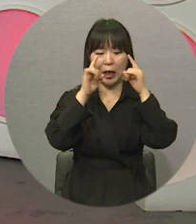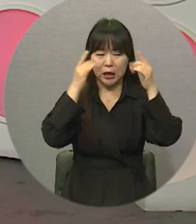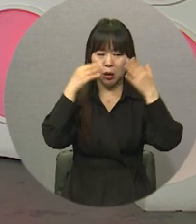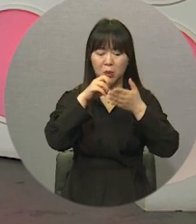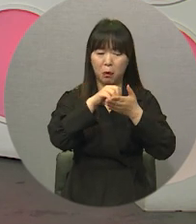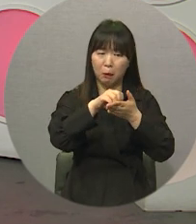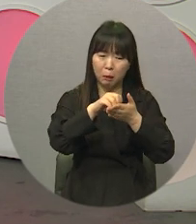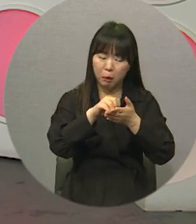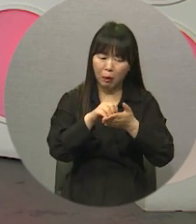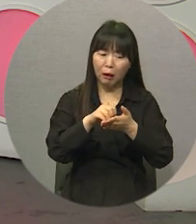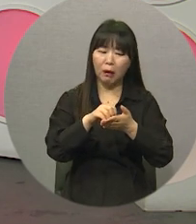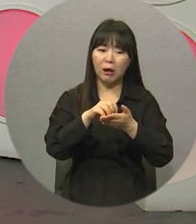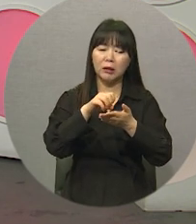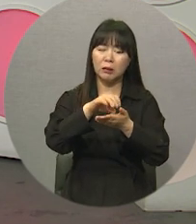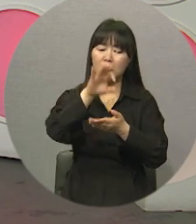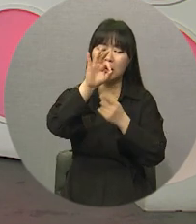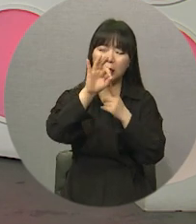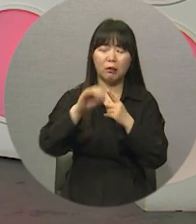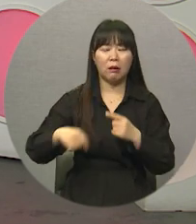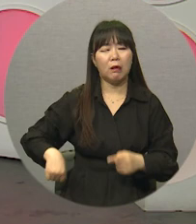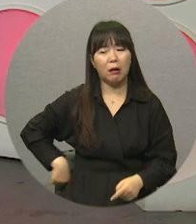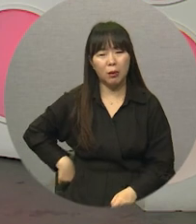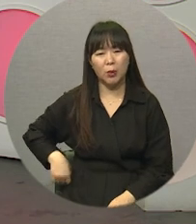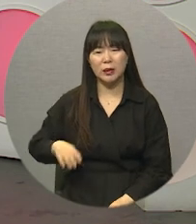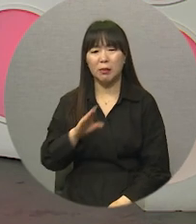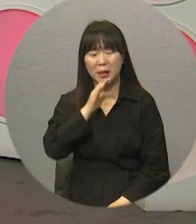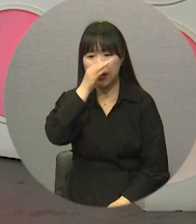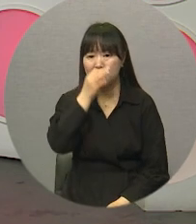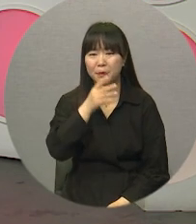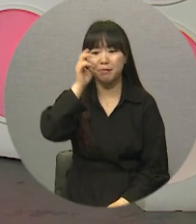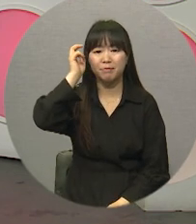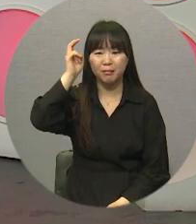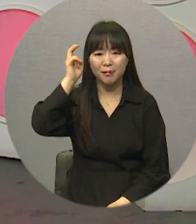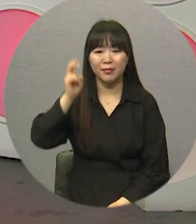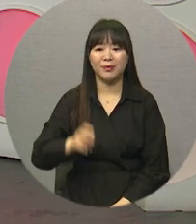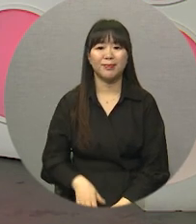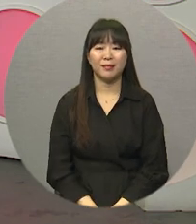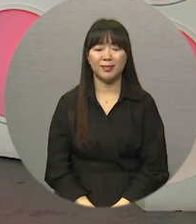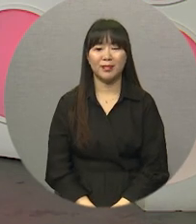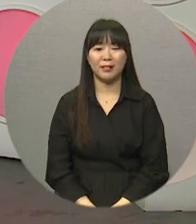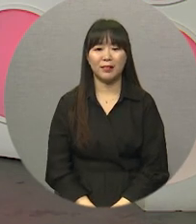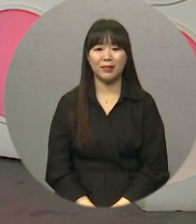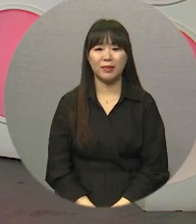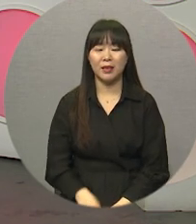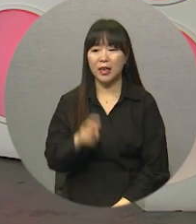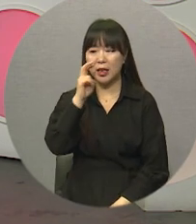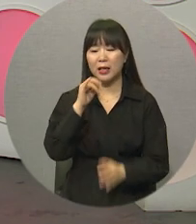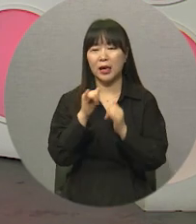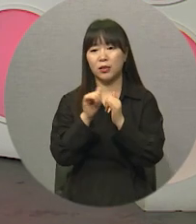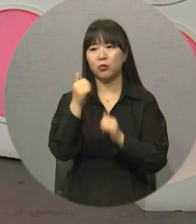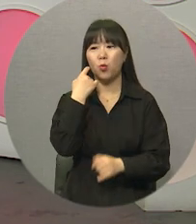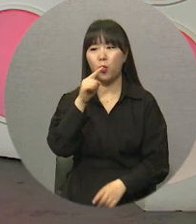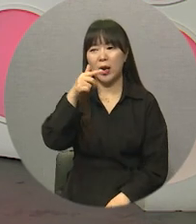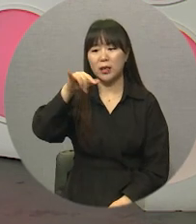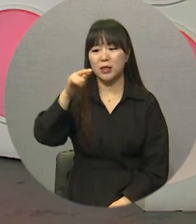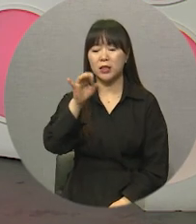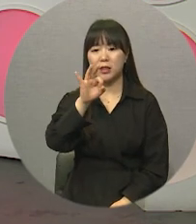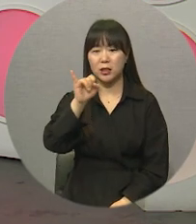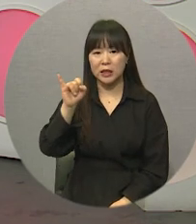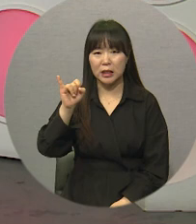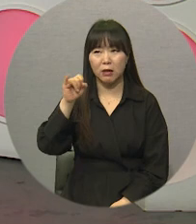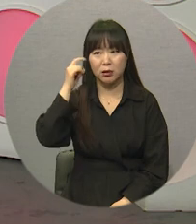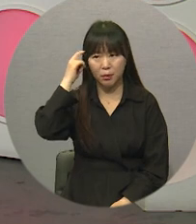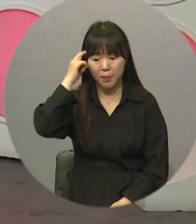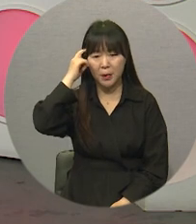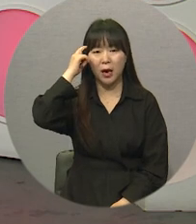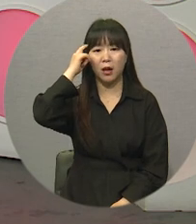그럼요. 아버지가 허리가 휘고 그러니까요. 너무 힘드셨는데 네. 참 이거 보니까 참 우리 가수 황진희 씨가 생각이 나요.